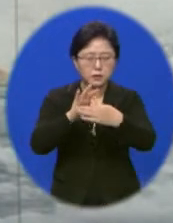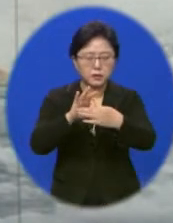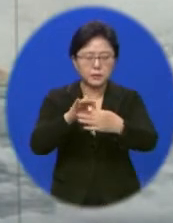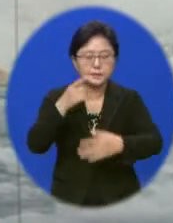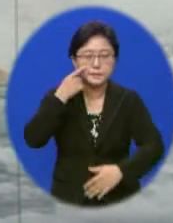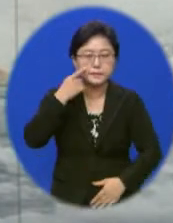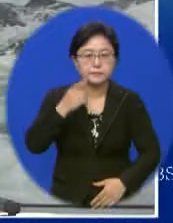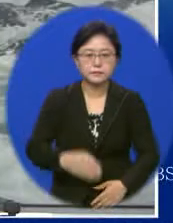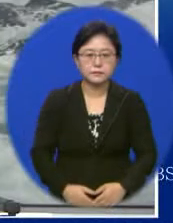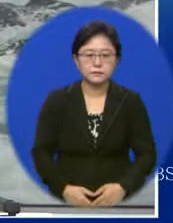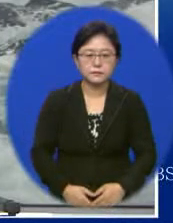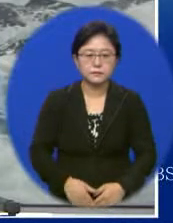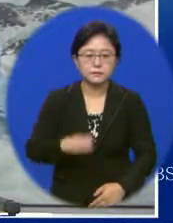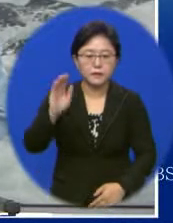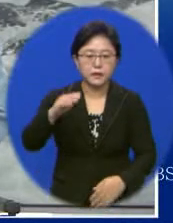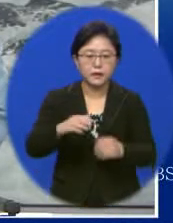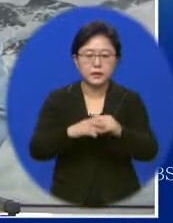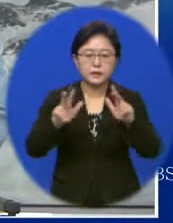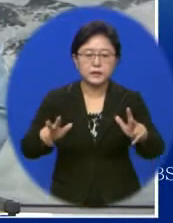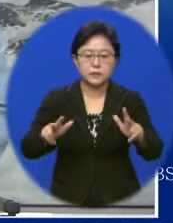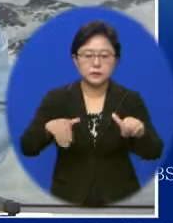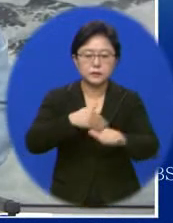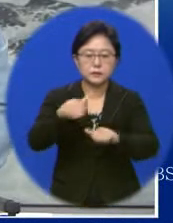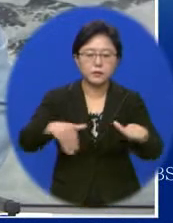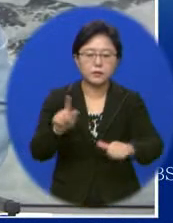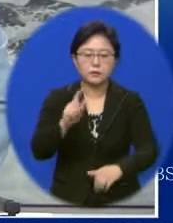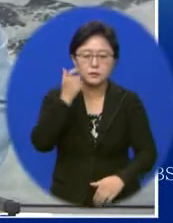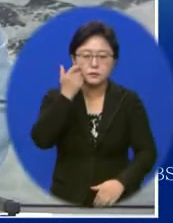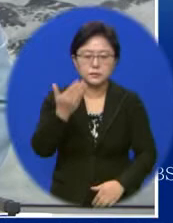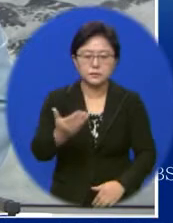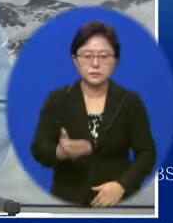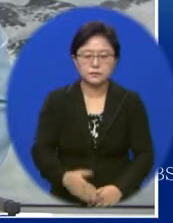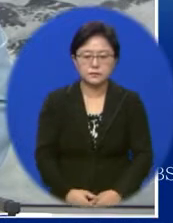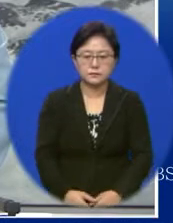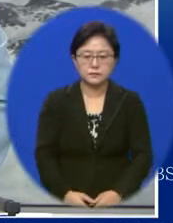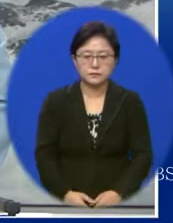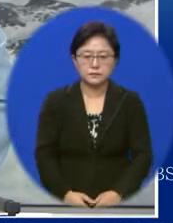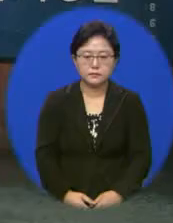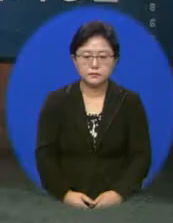기자 연결합니다. 곽선정 기자, 지금 그곳 상황은 어떻습니까?